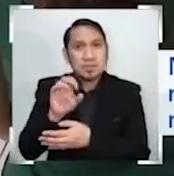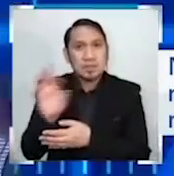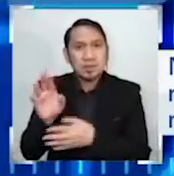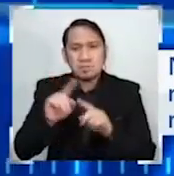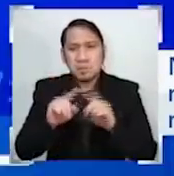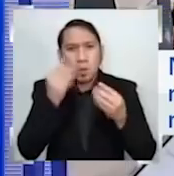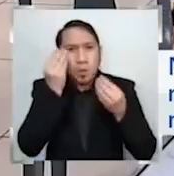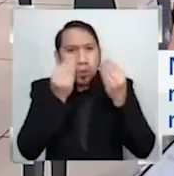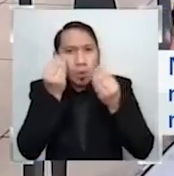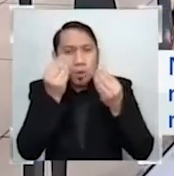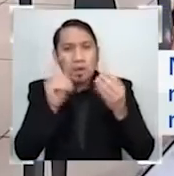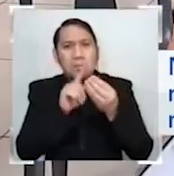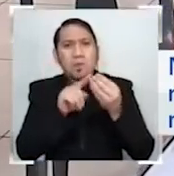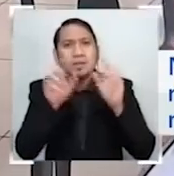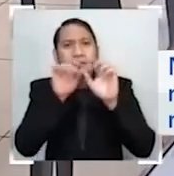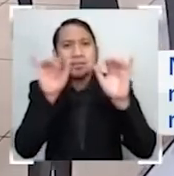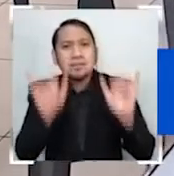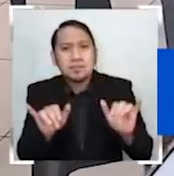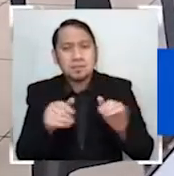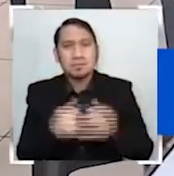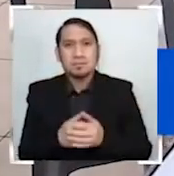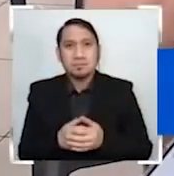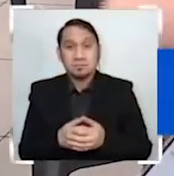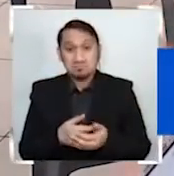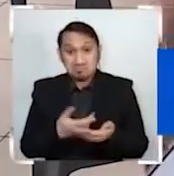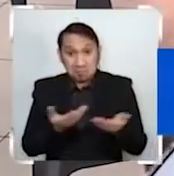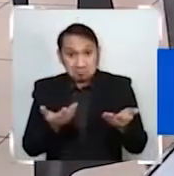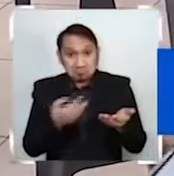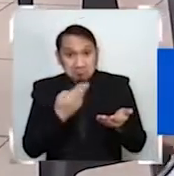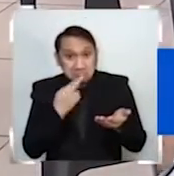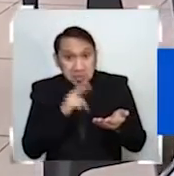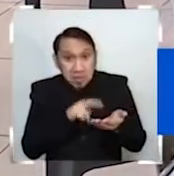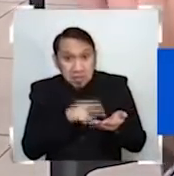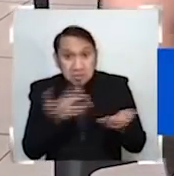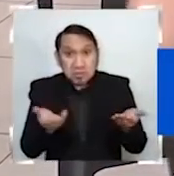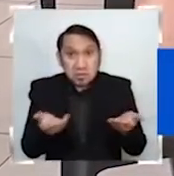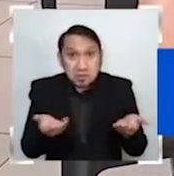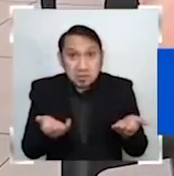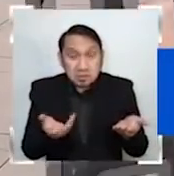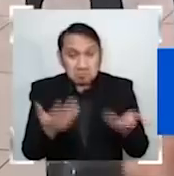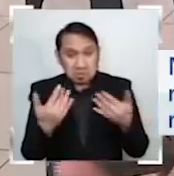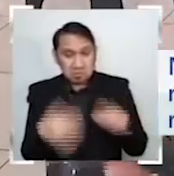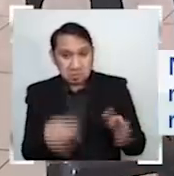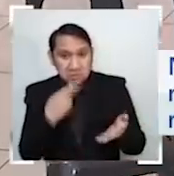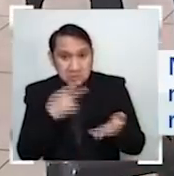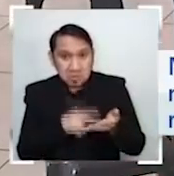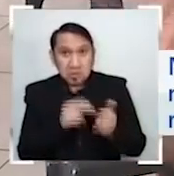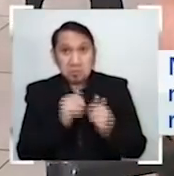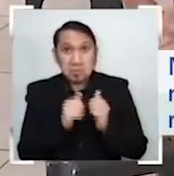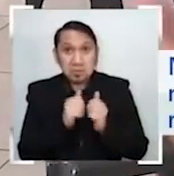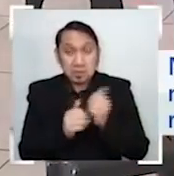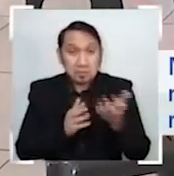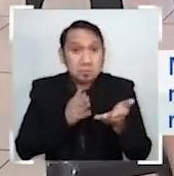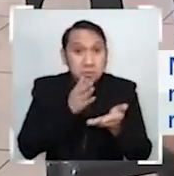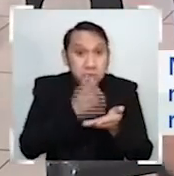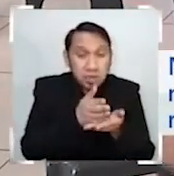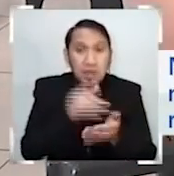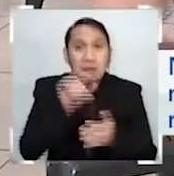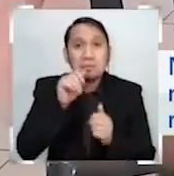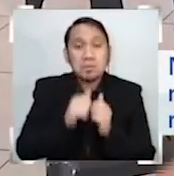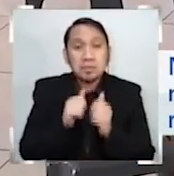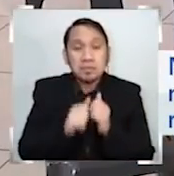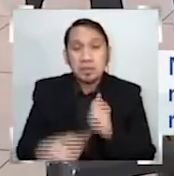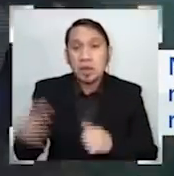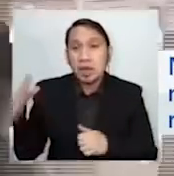sa sistema. Nag-register kami dito. So akala namin, once nag-register ka, pupunta ka na lang. Yun pala, mag-aantay ka para from LGU